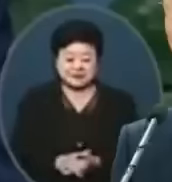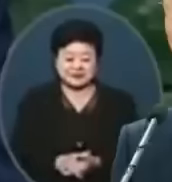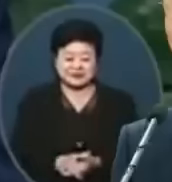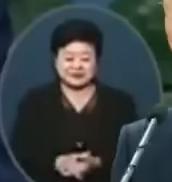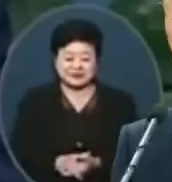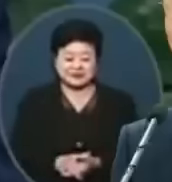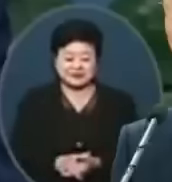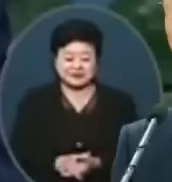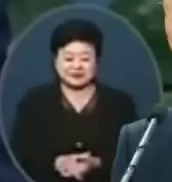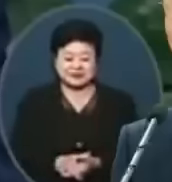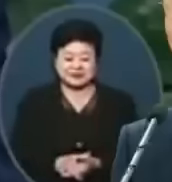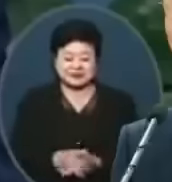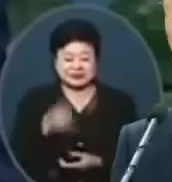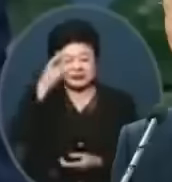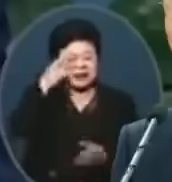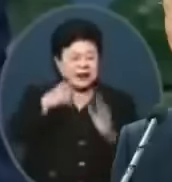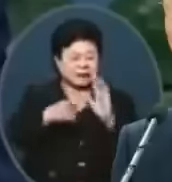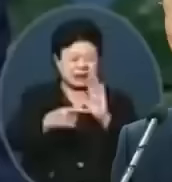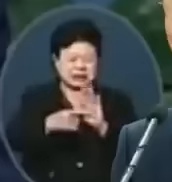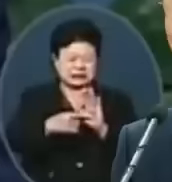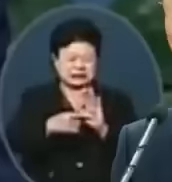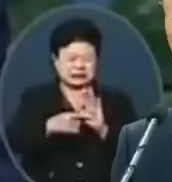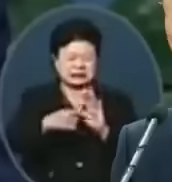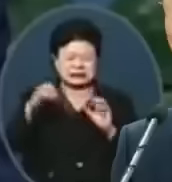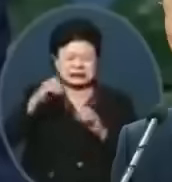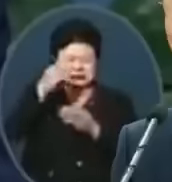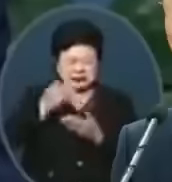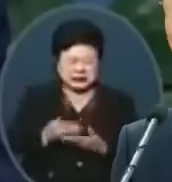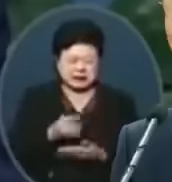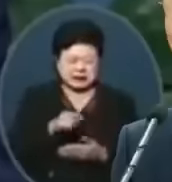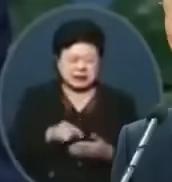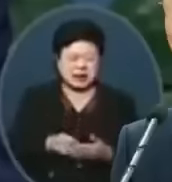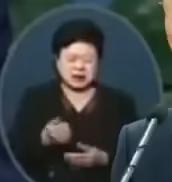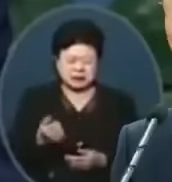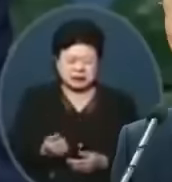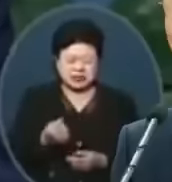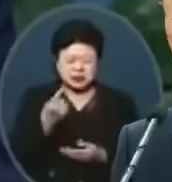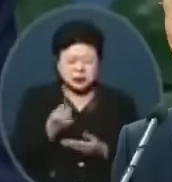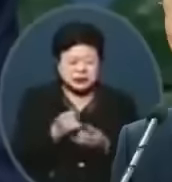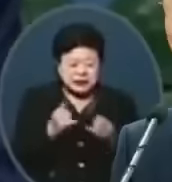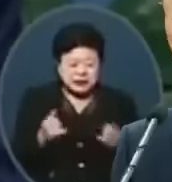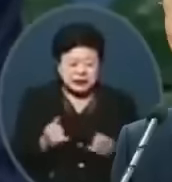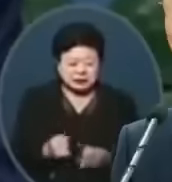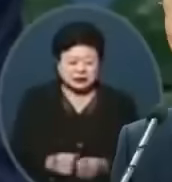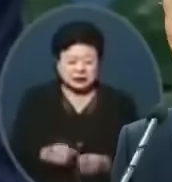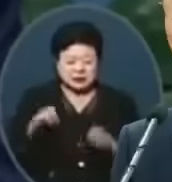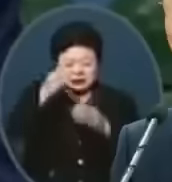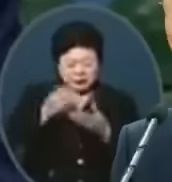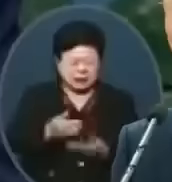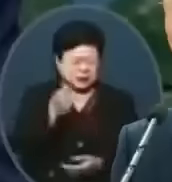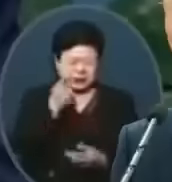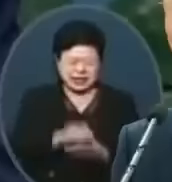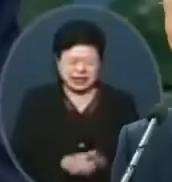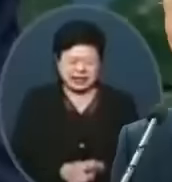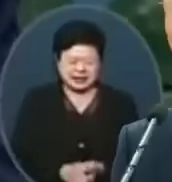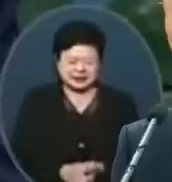그렇게 부정적인 응답을 마음속에 미리 가지고 오는 사람은 절대로 응답 못